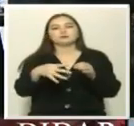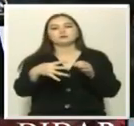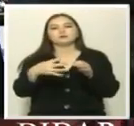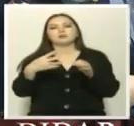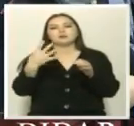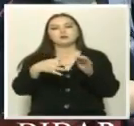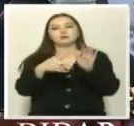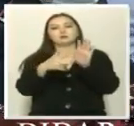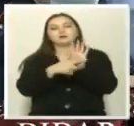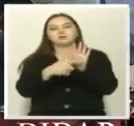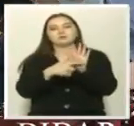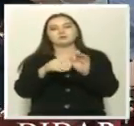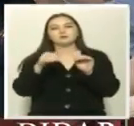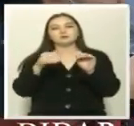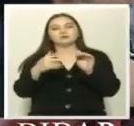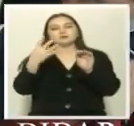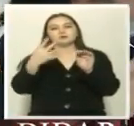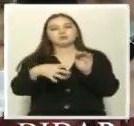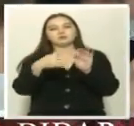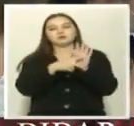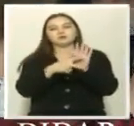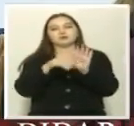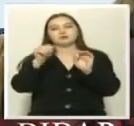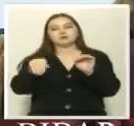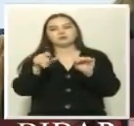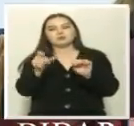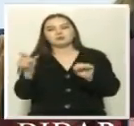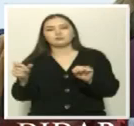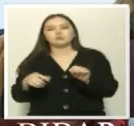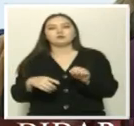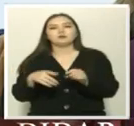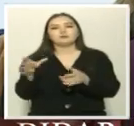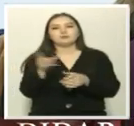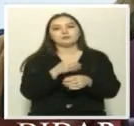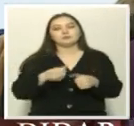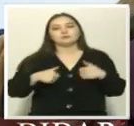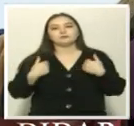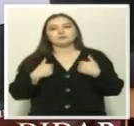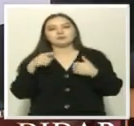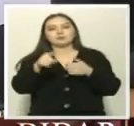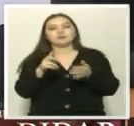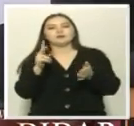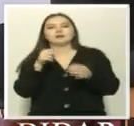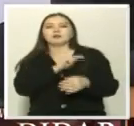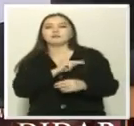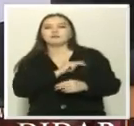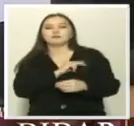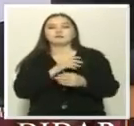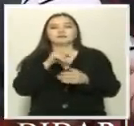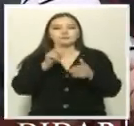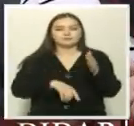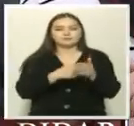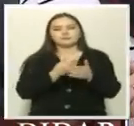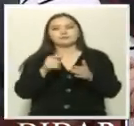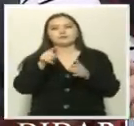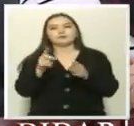человек 34 тысячи из них активно участвовали в социальных мероприятиях Те у кого нет заработка получили безвозмездную стипендию и